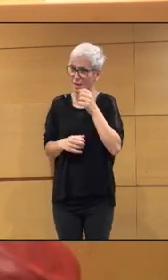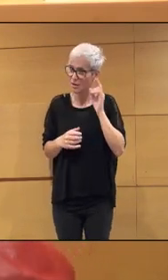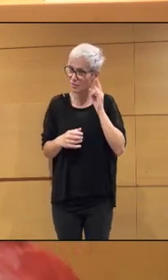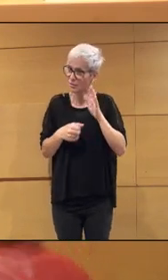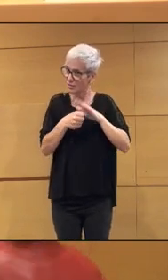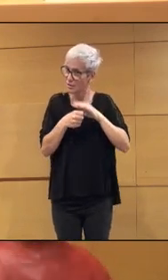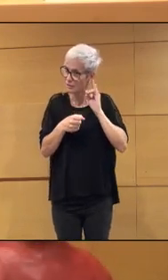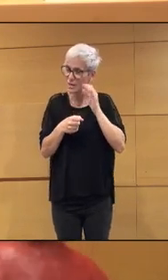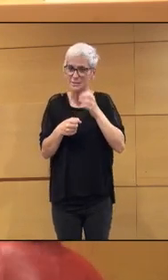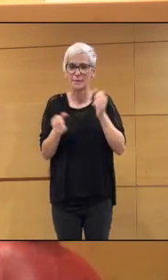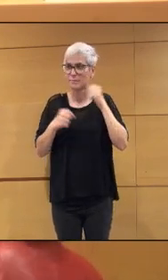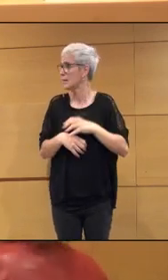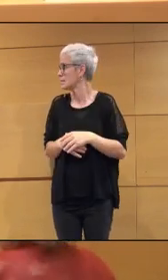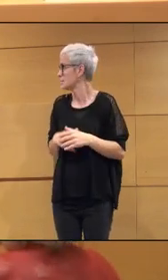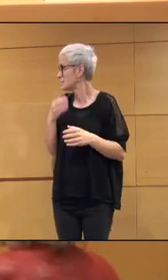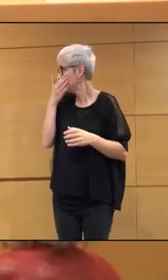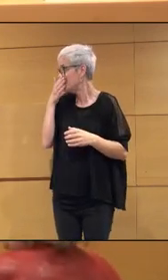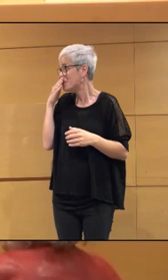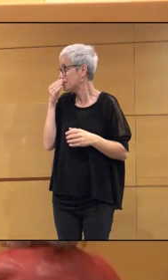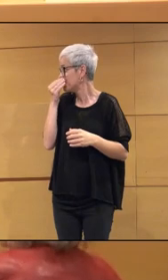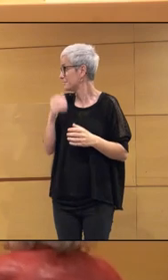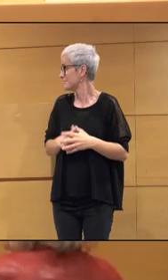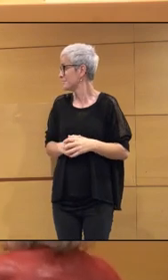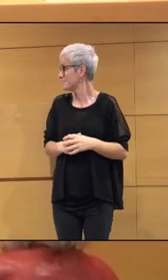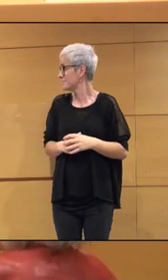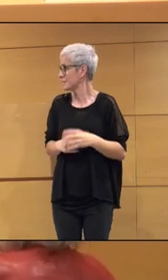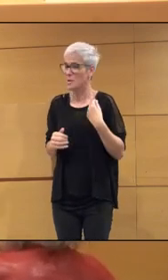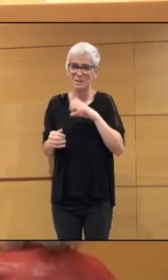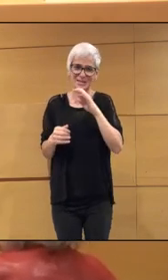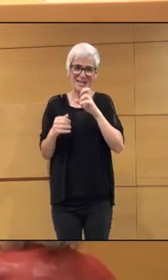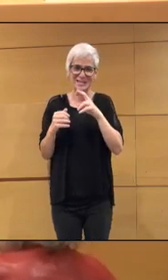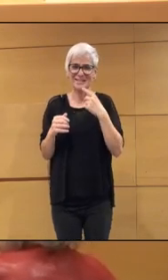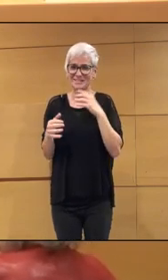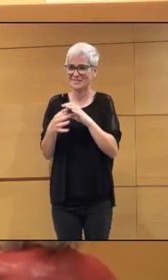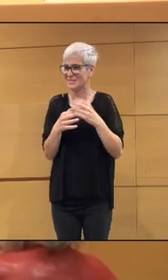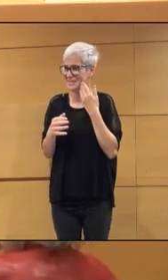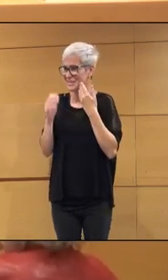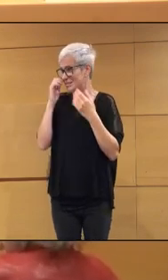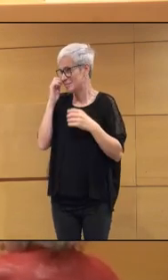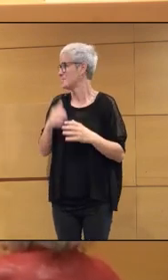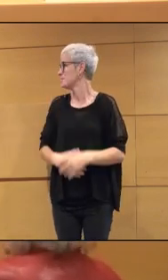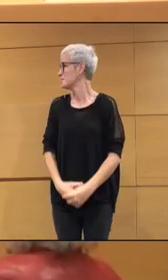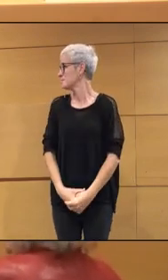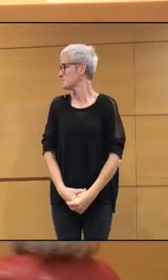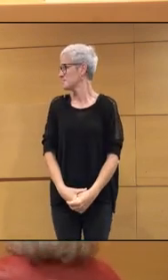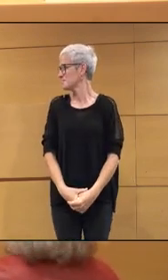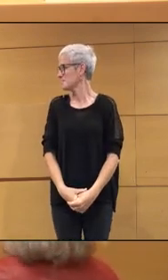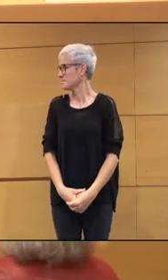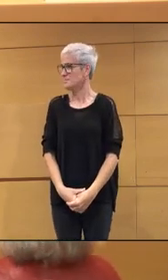vale. No? No, és referent a això tot el tema dels PDFs que ha tret l'Ester, no? Perquè és una cosa que ens ha fet... És el tema, vale. És el tema.